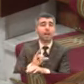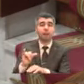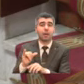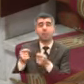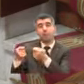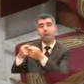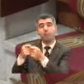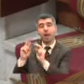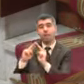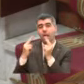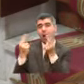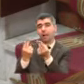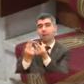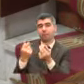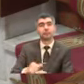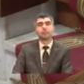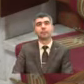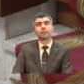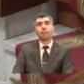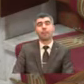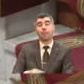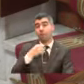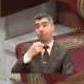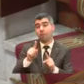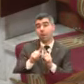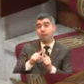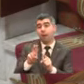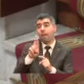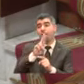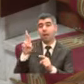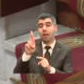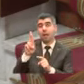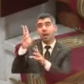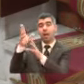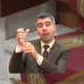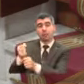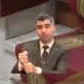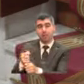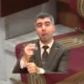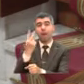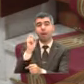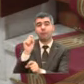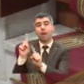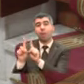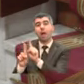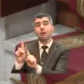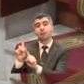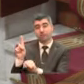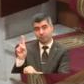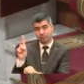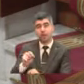تتبعوا على المستوى الدولي. طيب، ملي خطب جلاله الملك الله ينصره في 2001 على المخطط الوطني